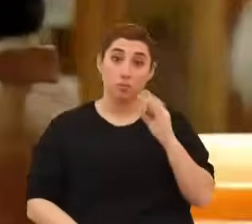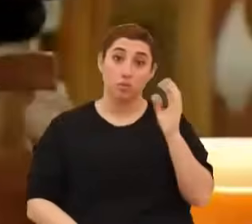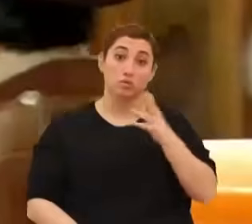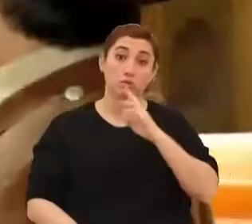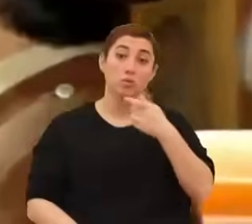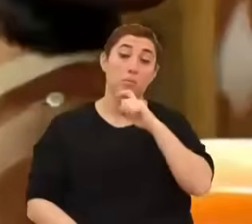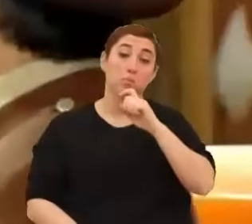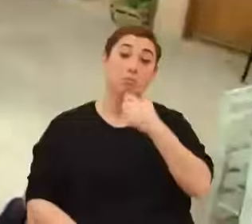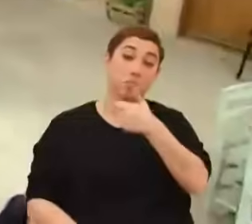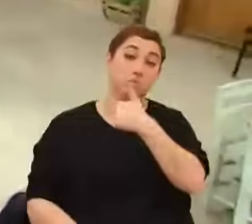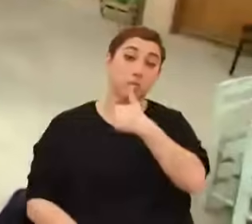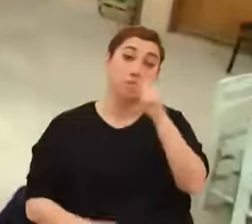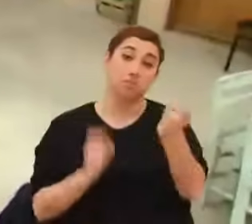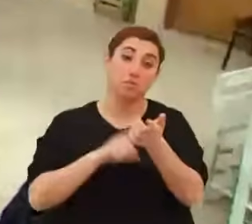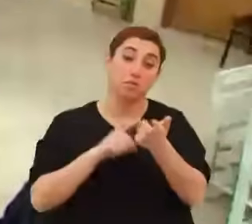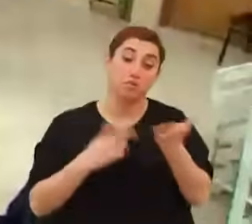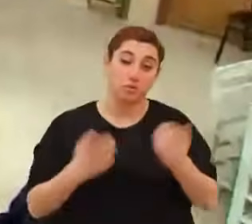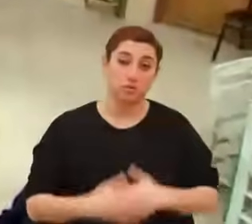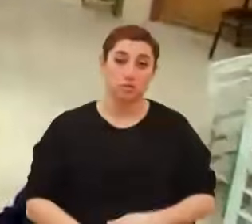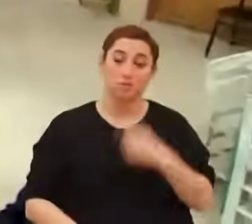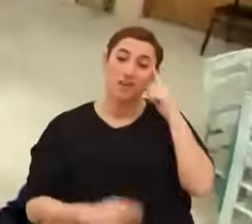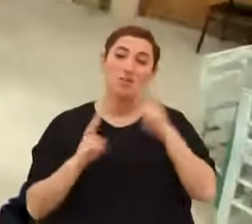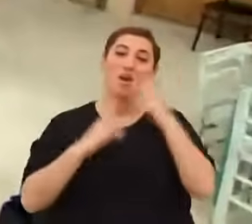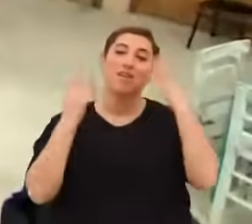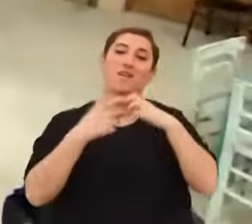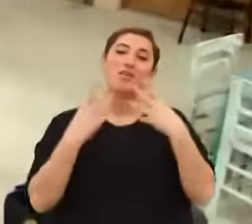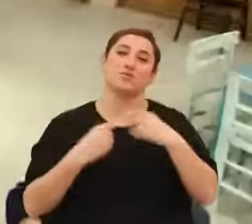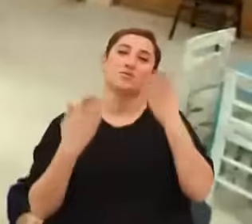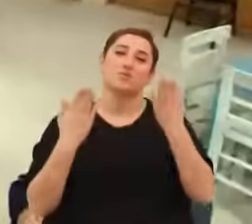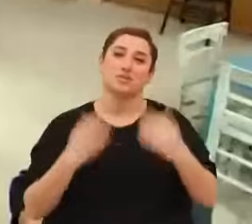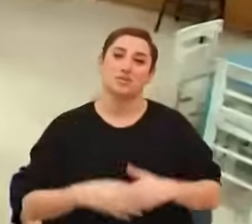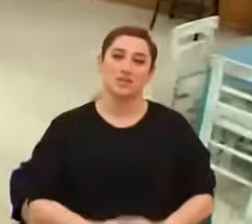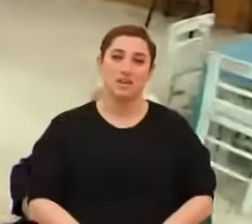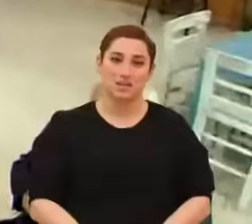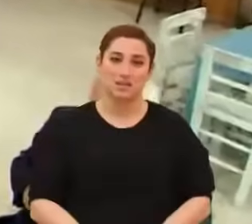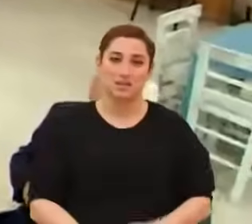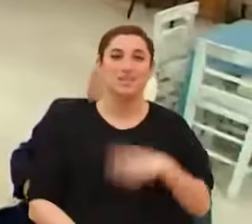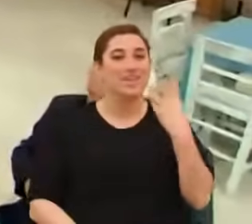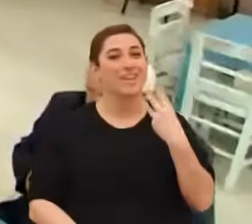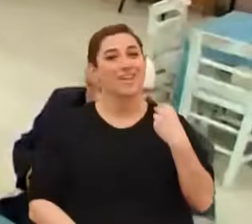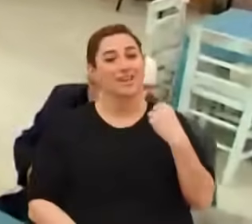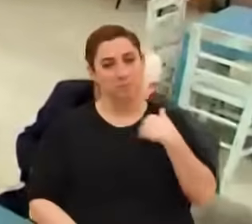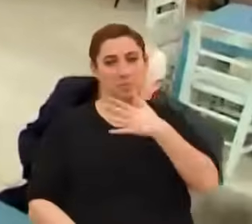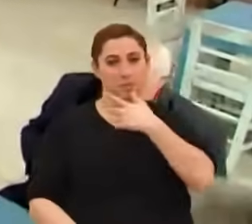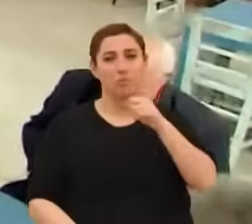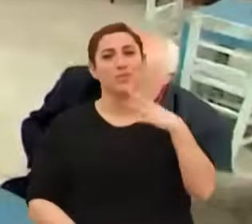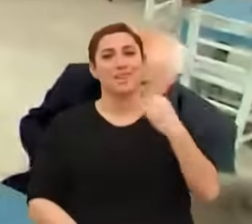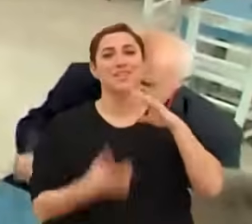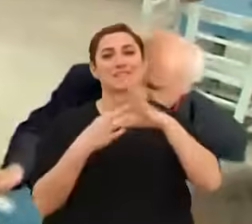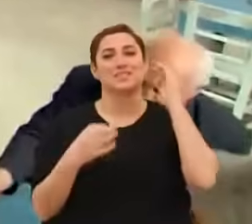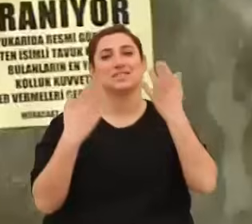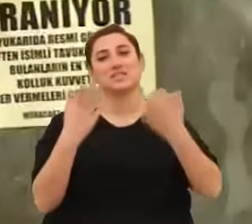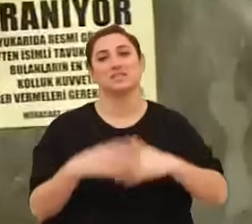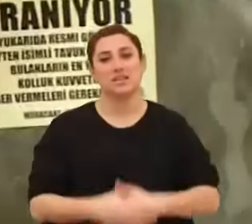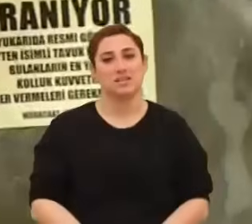Sonuçta babanın tavuğu ya. Başkomiserim, Allah razı olsun sizden ya. Ha, ne iyi, ben bilirdim bunun ne kadar iyi insan